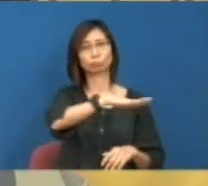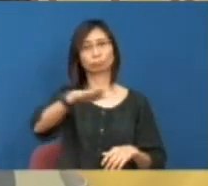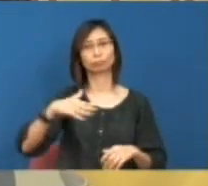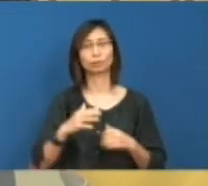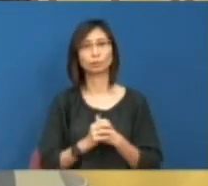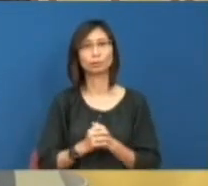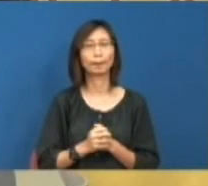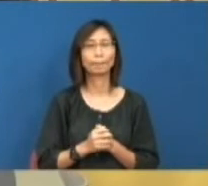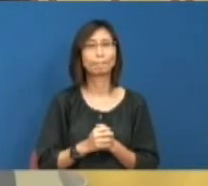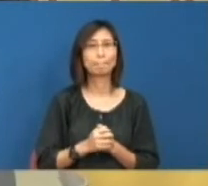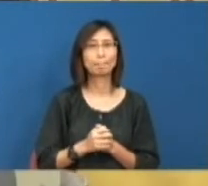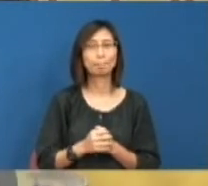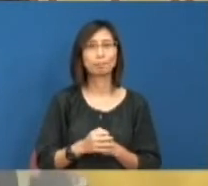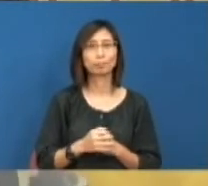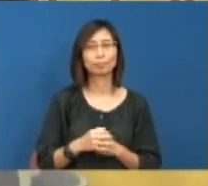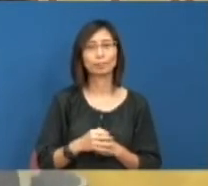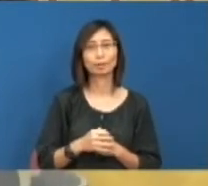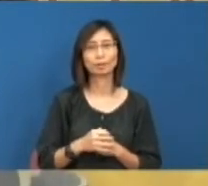們